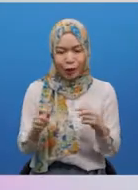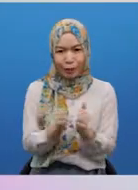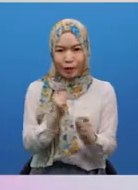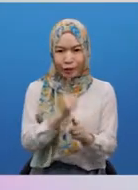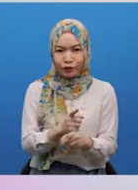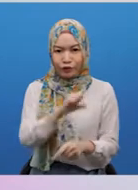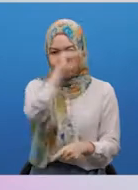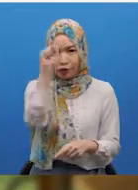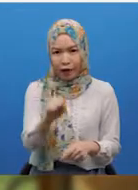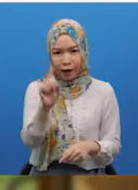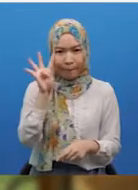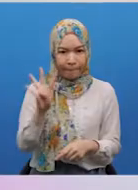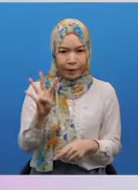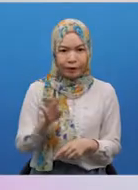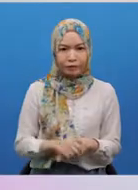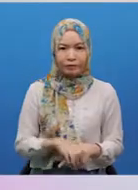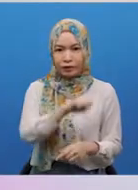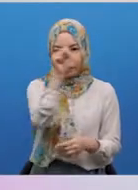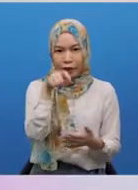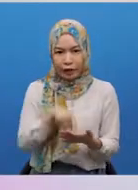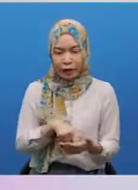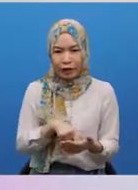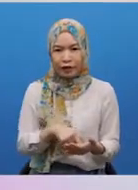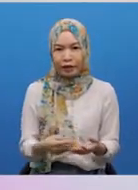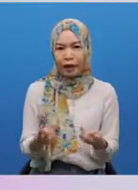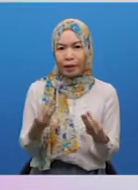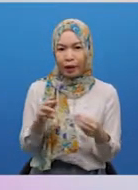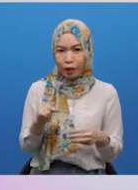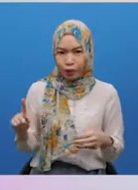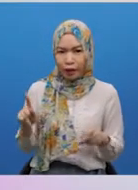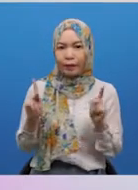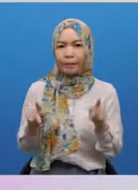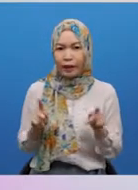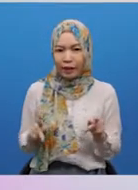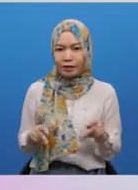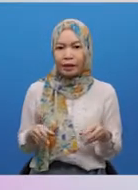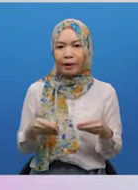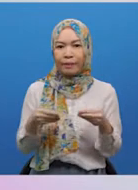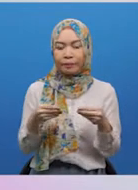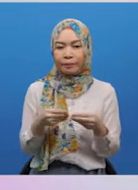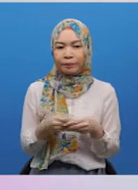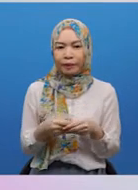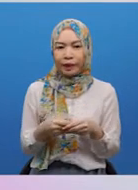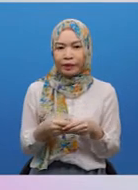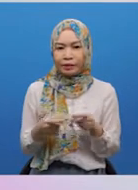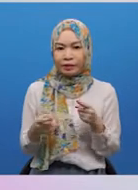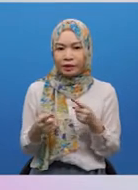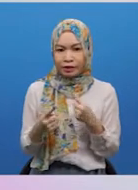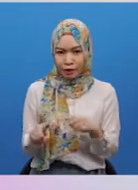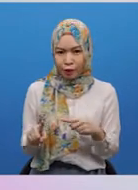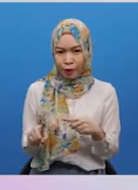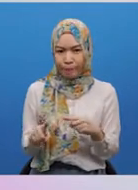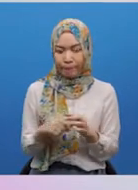Soalan 4. Soalan meminta pelajar memberikan panggilan kehormat bagi individu yang